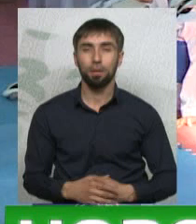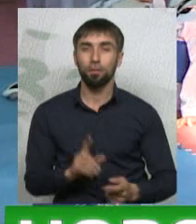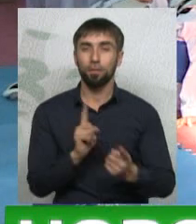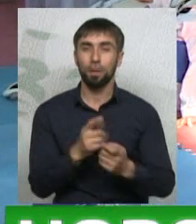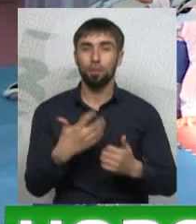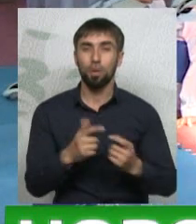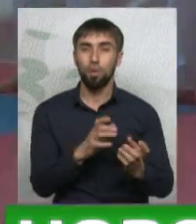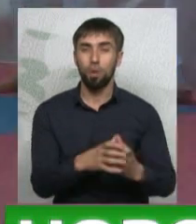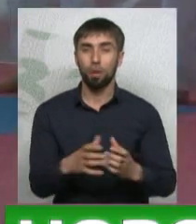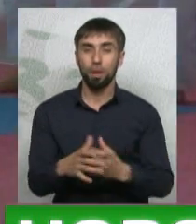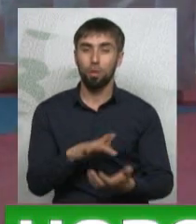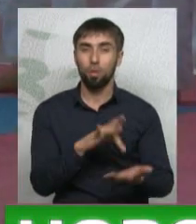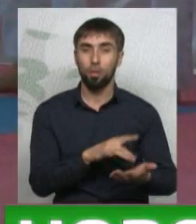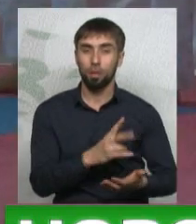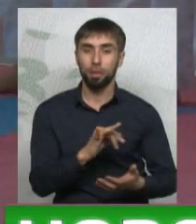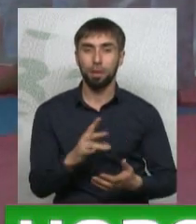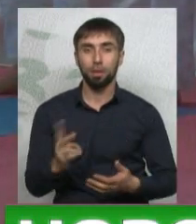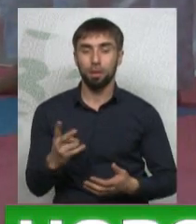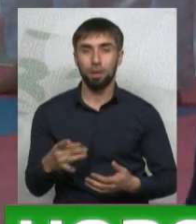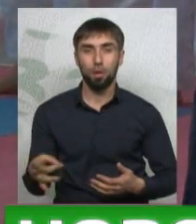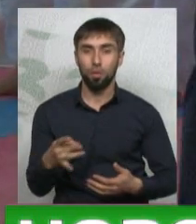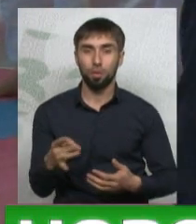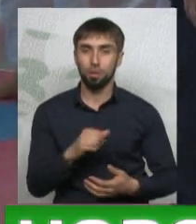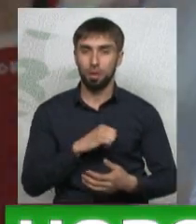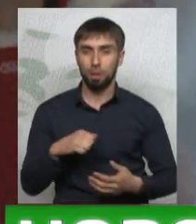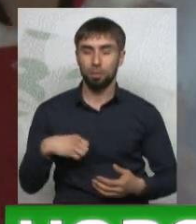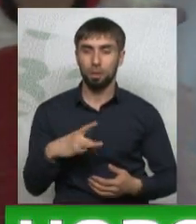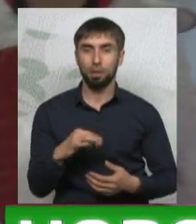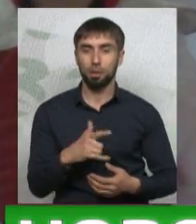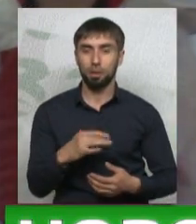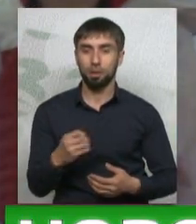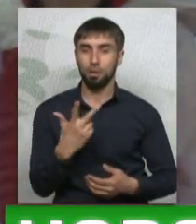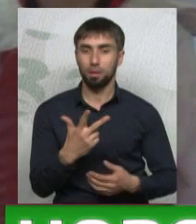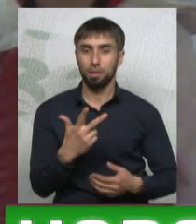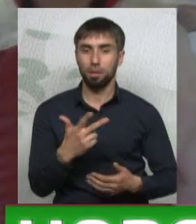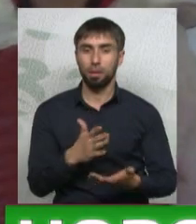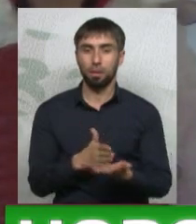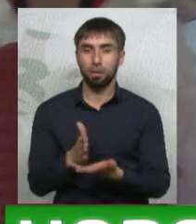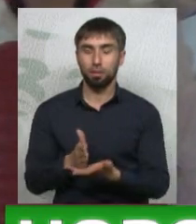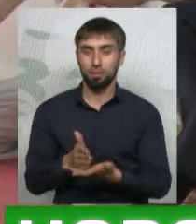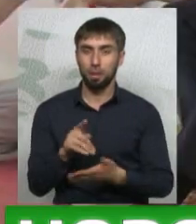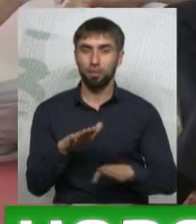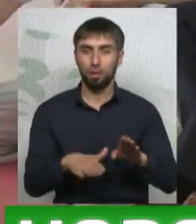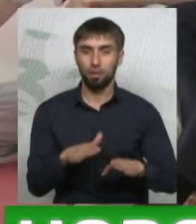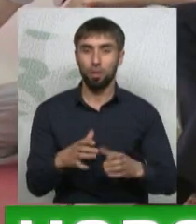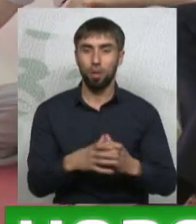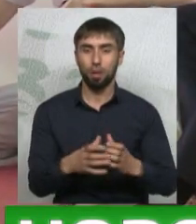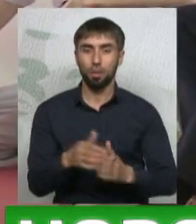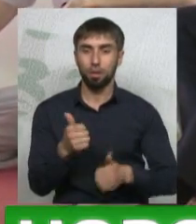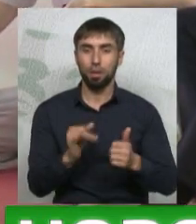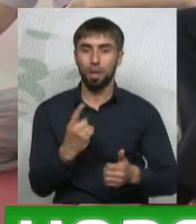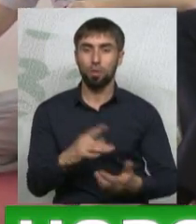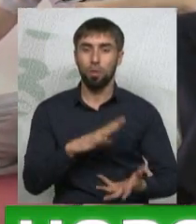Матчи между командами города Назрани и Назрановского района в самом разгаре. Три возрастные категории, командное соревнование и одно